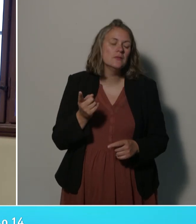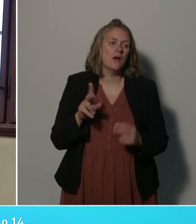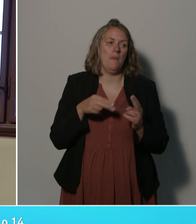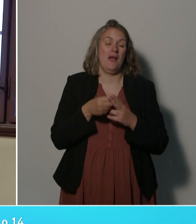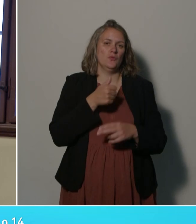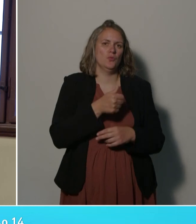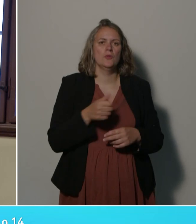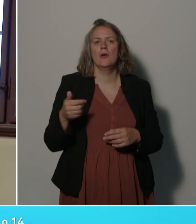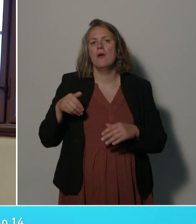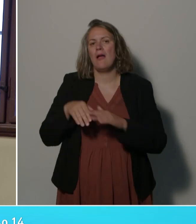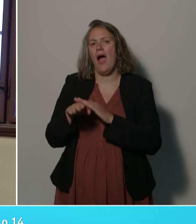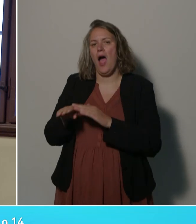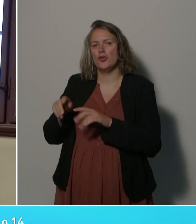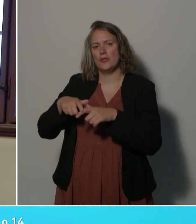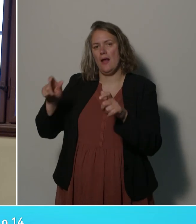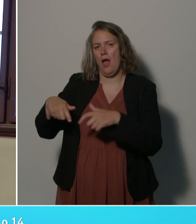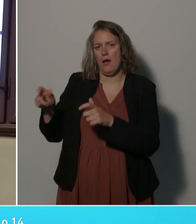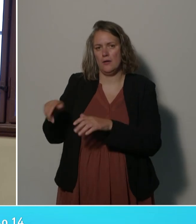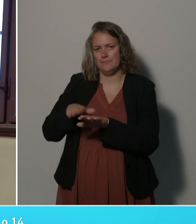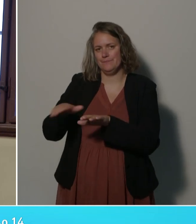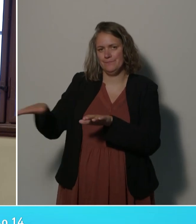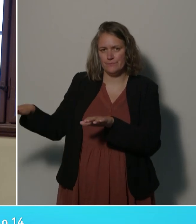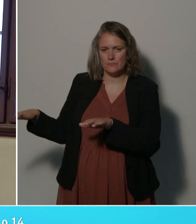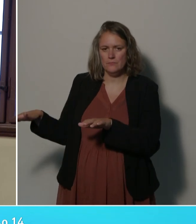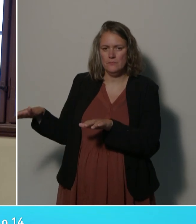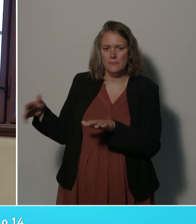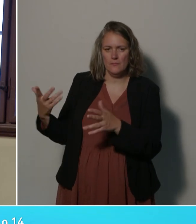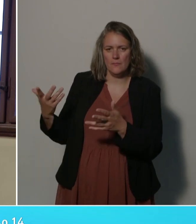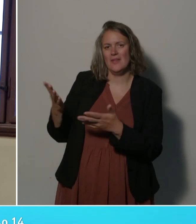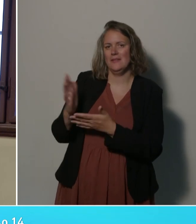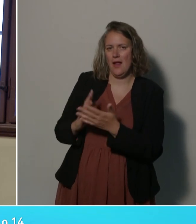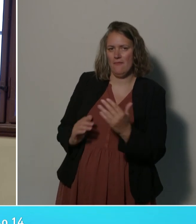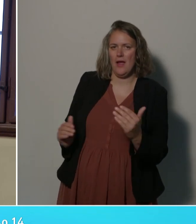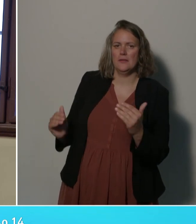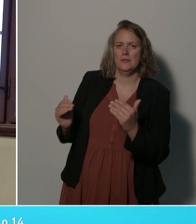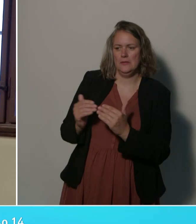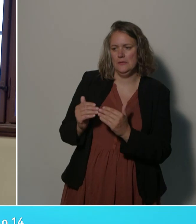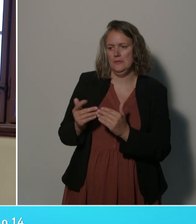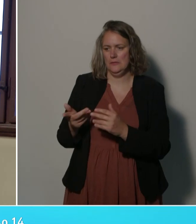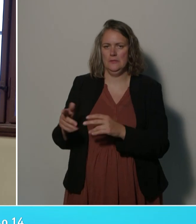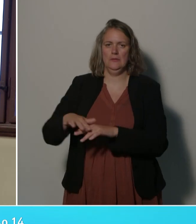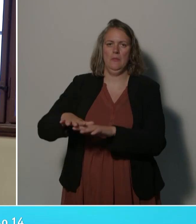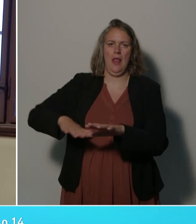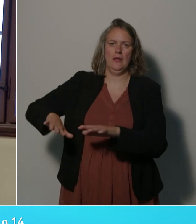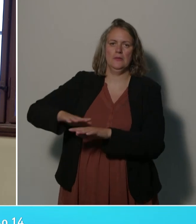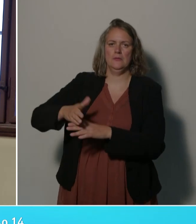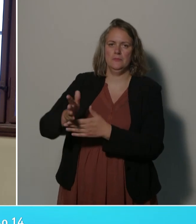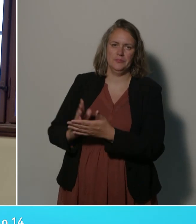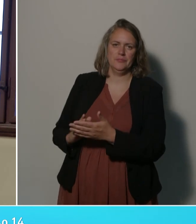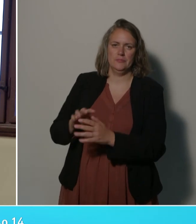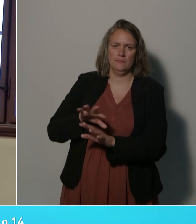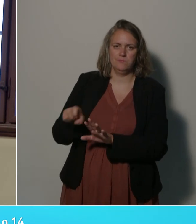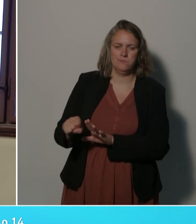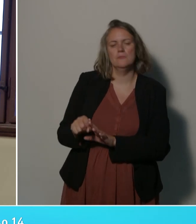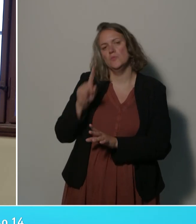eine Garagenanlage damit teilweise überbauen. Also es ist nur ein kleiner Teil des Vorhabens,